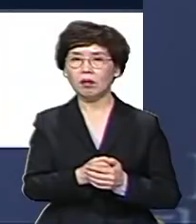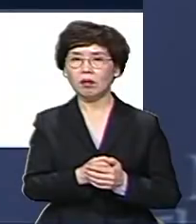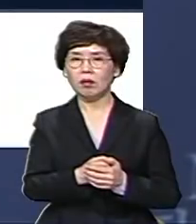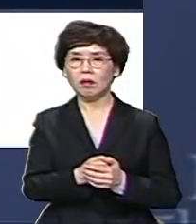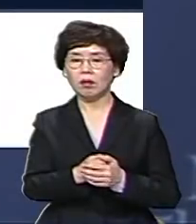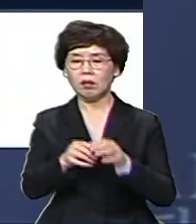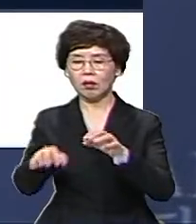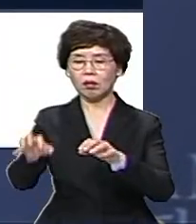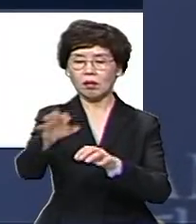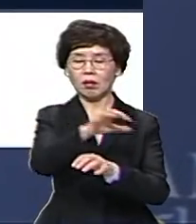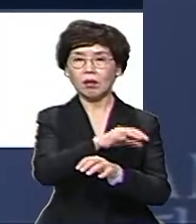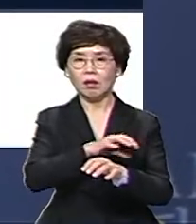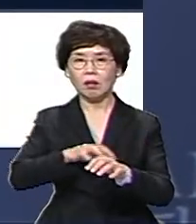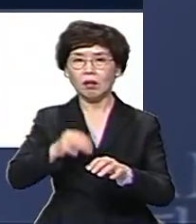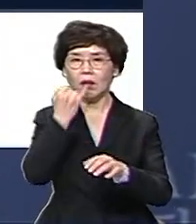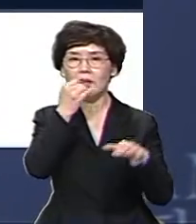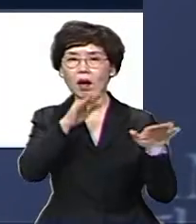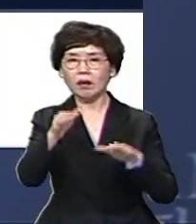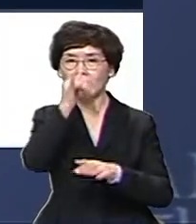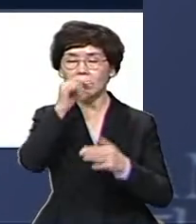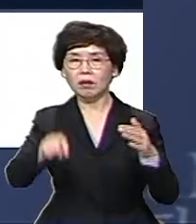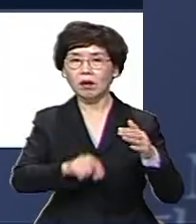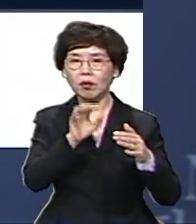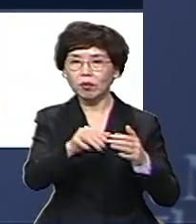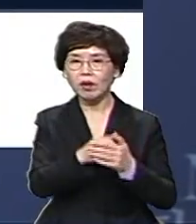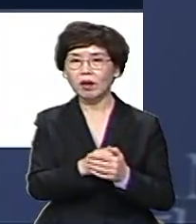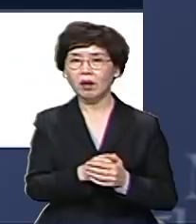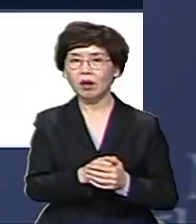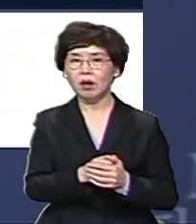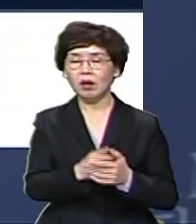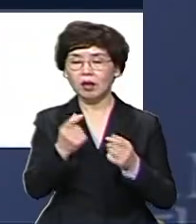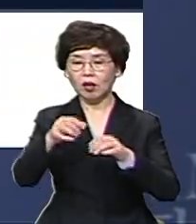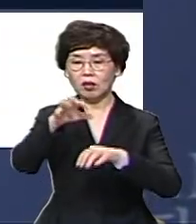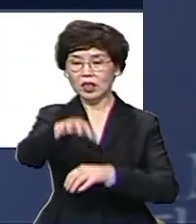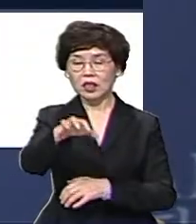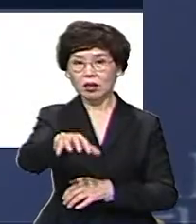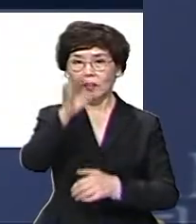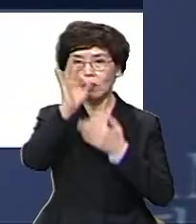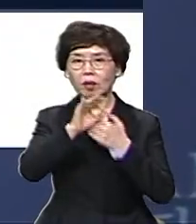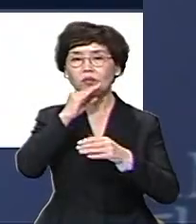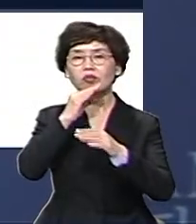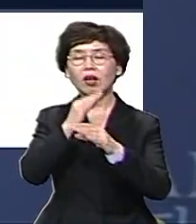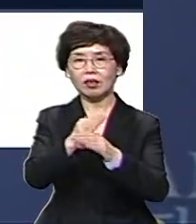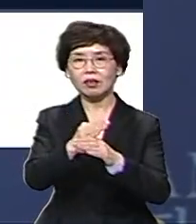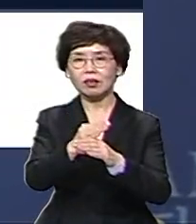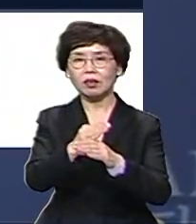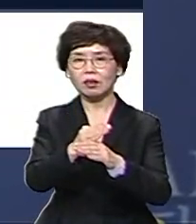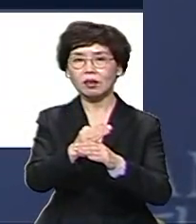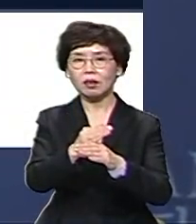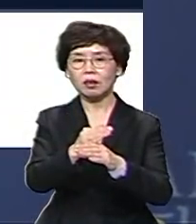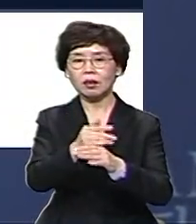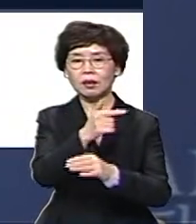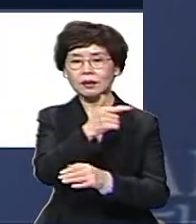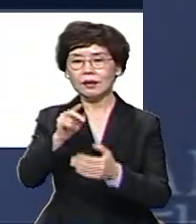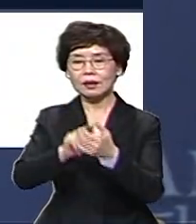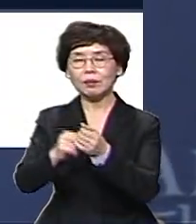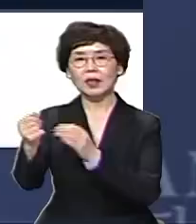옆에는 러시아가 있고 또 중국 있고 아래에는 또 남한이 있습니다. 그리고 삼면이 바다로 둘러싸 있고 그런 바다에 살고